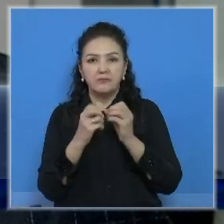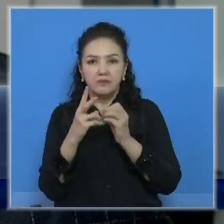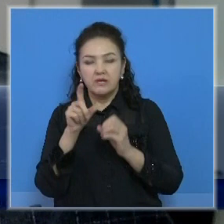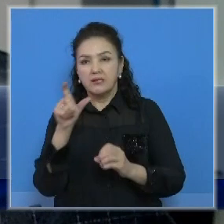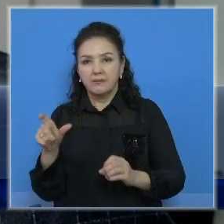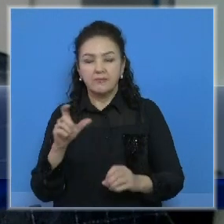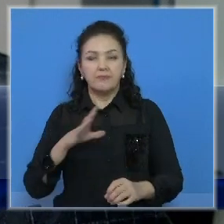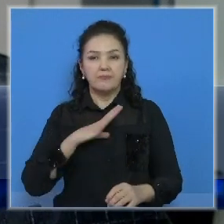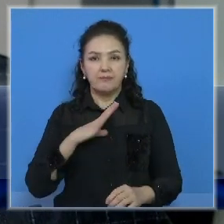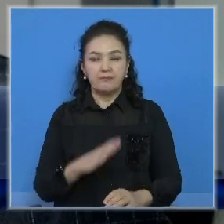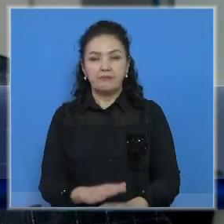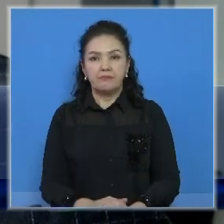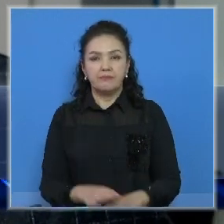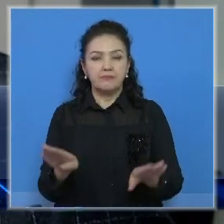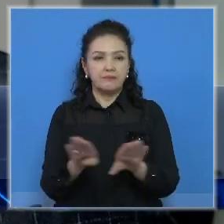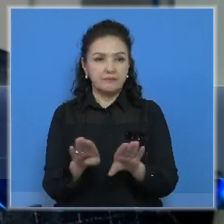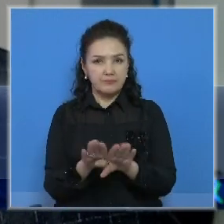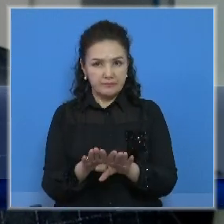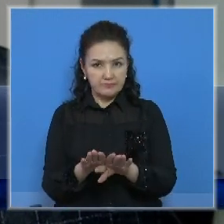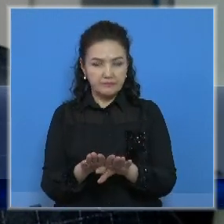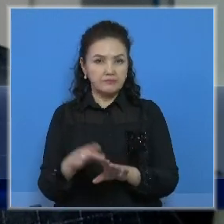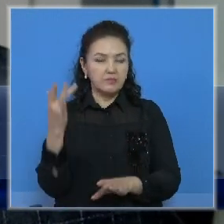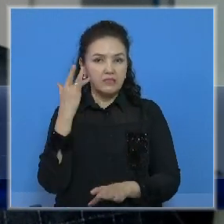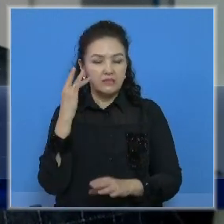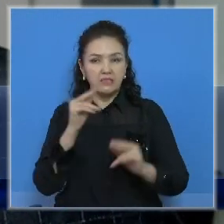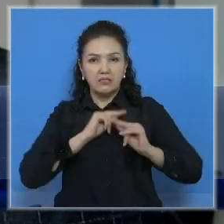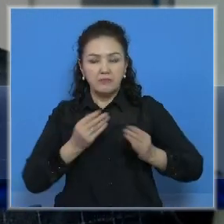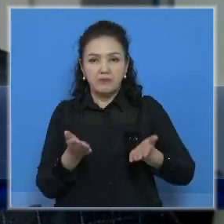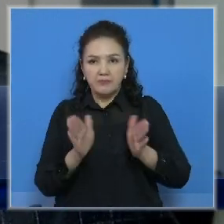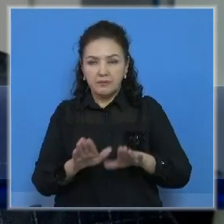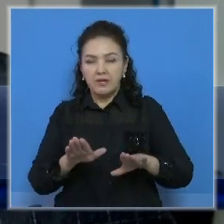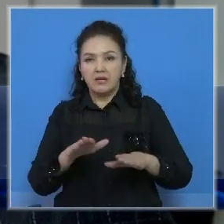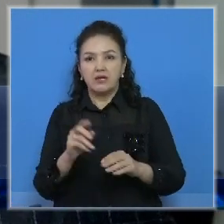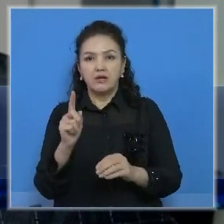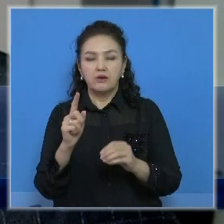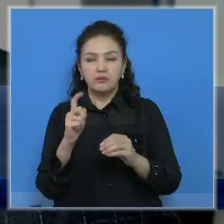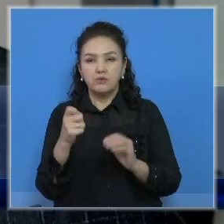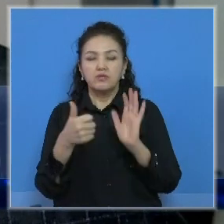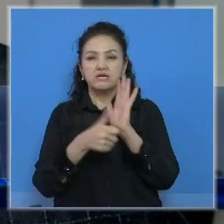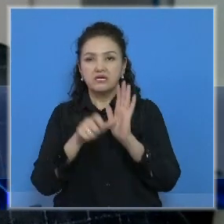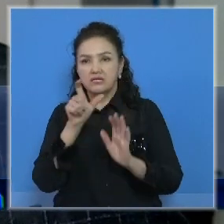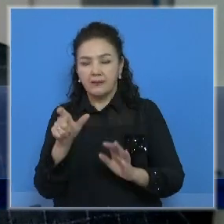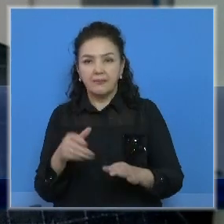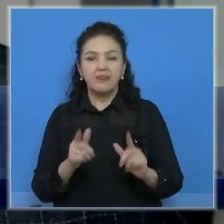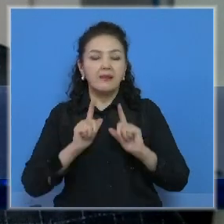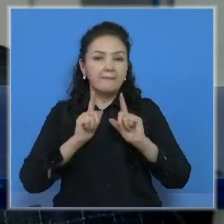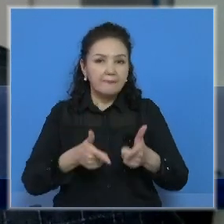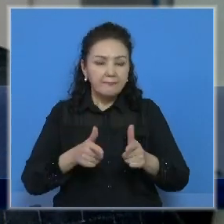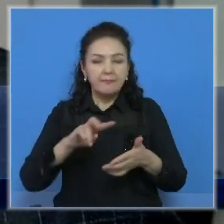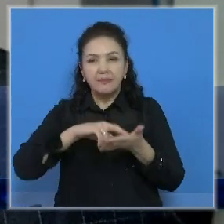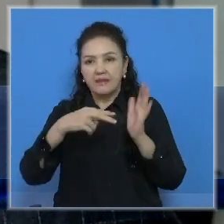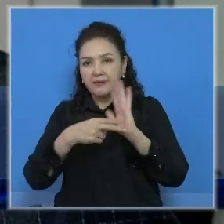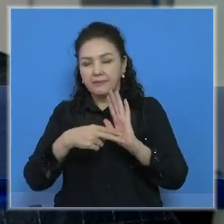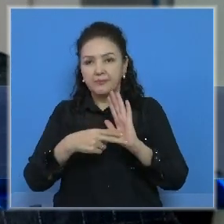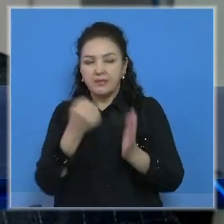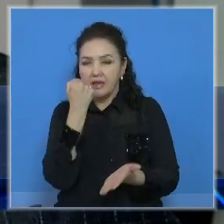человек. Также на постоянное рабочее место трудоустроено 106 человек. Согласно утвержденному плану,